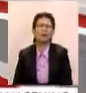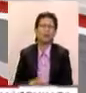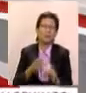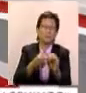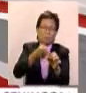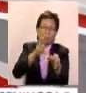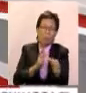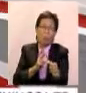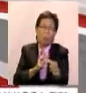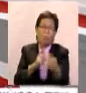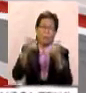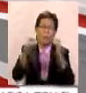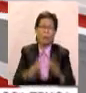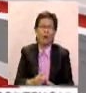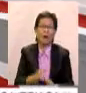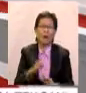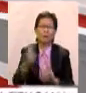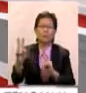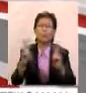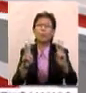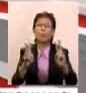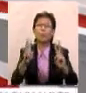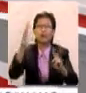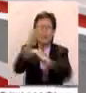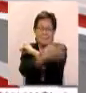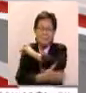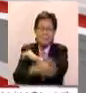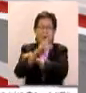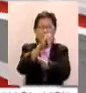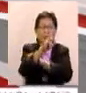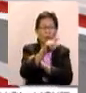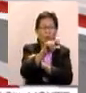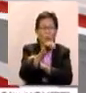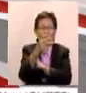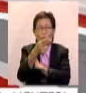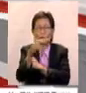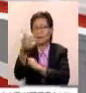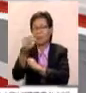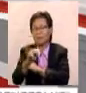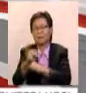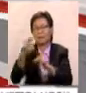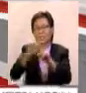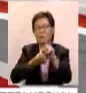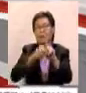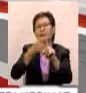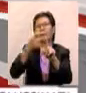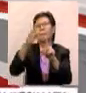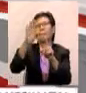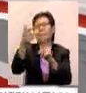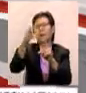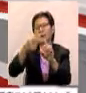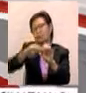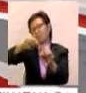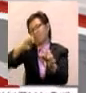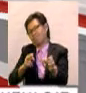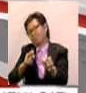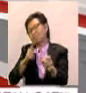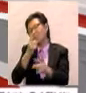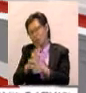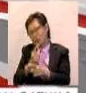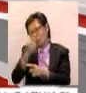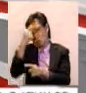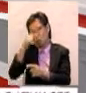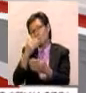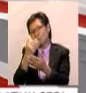Penarikan diri pemain beregu lelaki negara Goh Vishom Tan Wee Kiong daripada Persatuan Badminton Malaysia BAM disifatkan betul